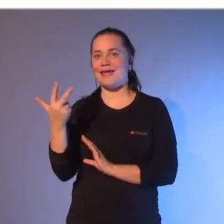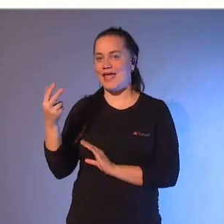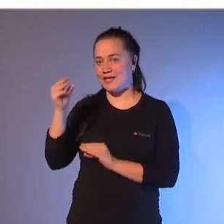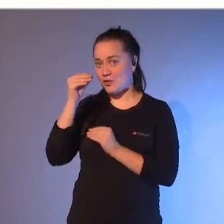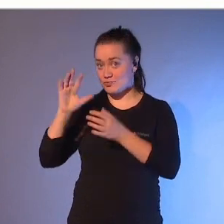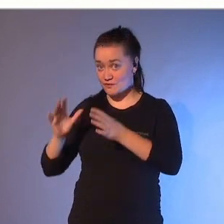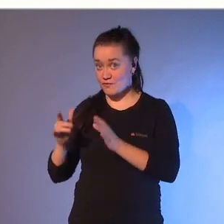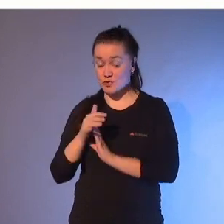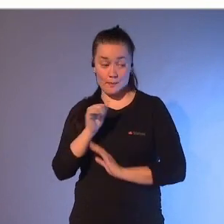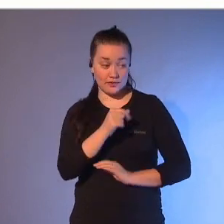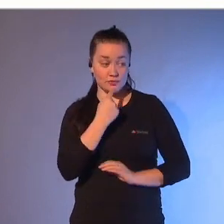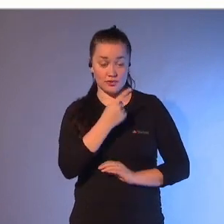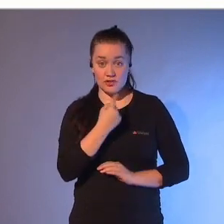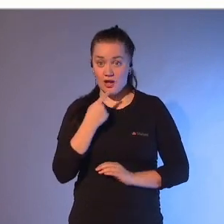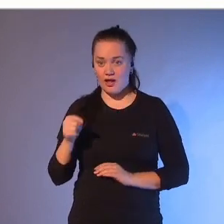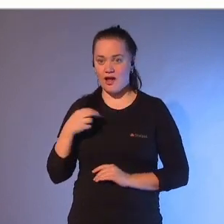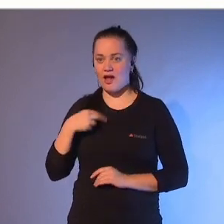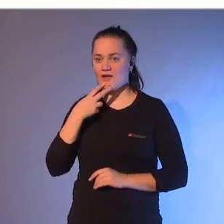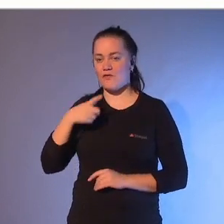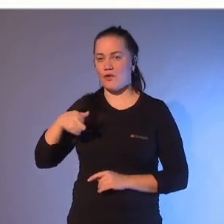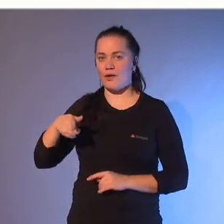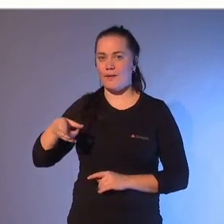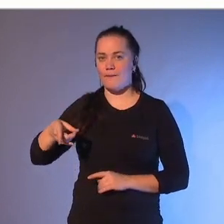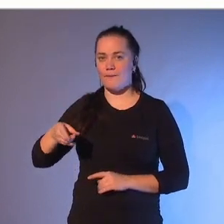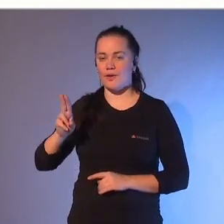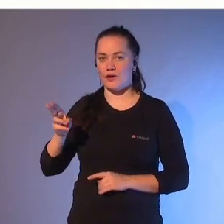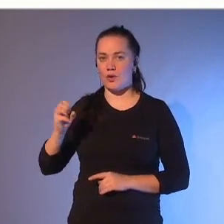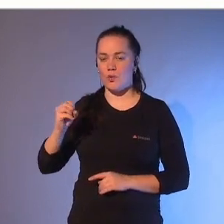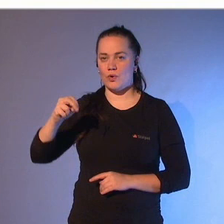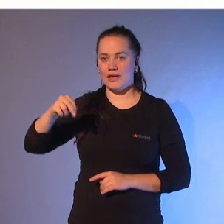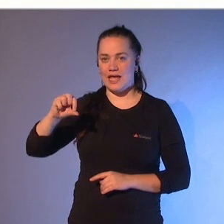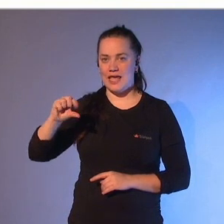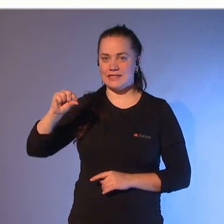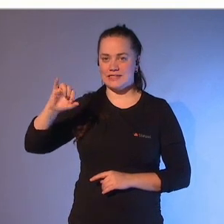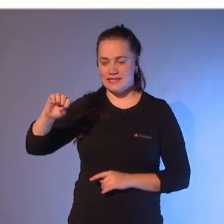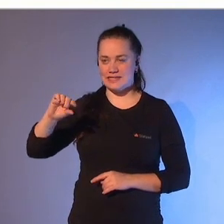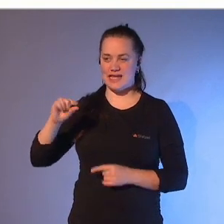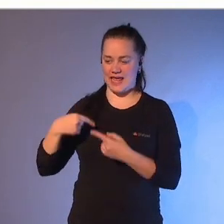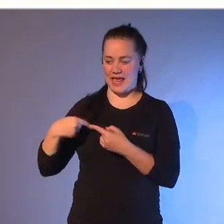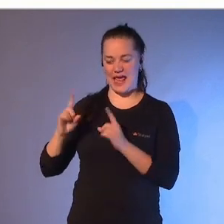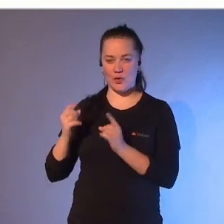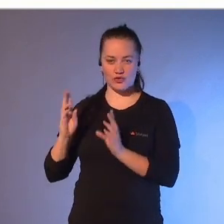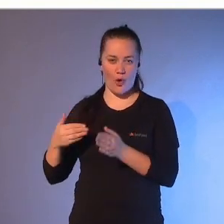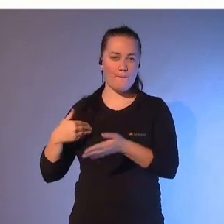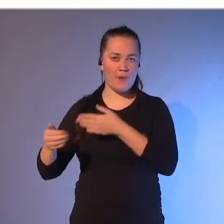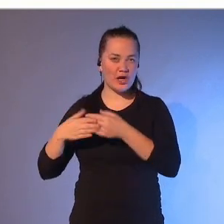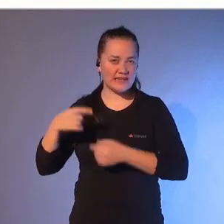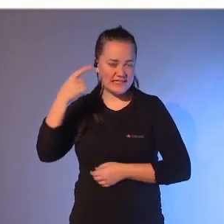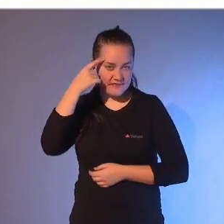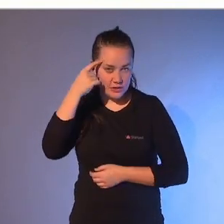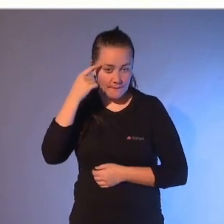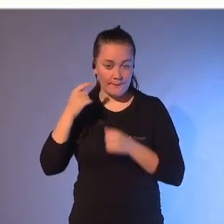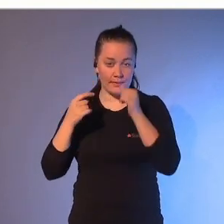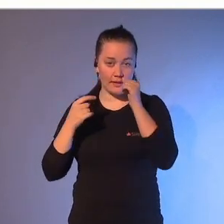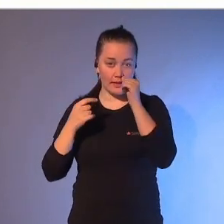hos Aristoteles, som han kaller phronesis, eller praktisk visdom. Men på toppen av det